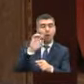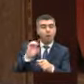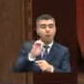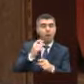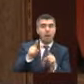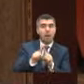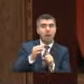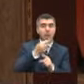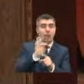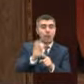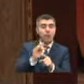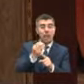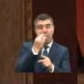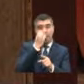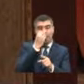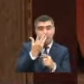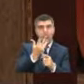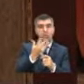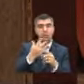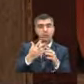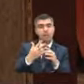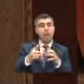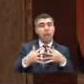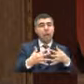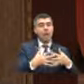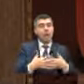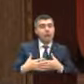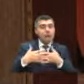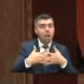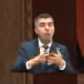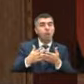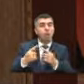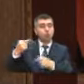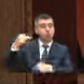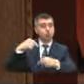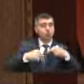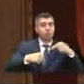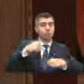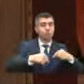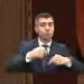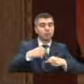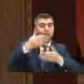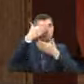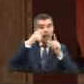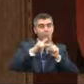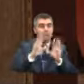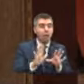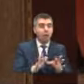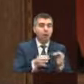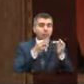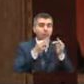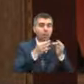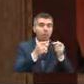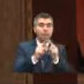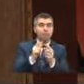الإمارات، أمريكية، حتى مغربية، بمعنى أنه قطاع كيعرف تنافس كبير جدا وكنختاروا الأفضل بالنسبة للبلاد ديالنا باش نستجبوا